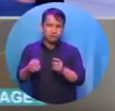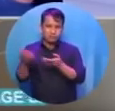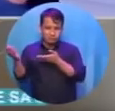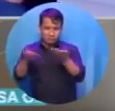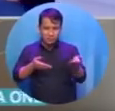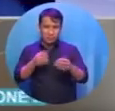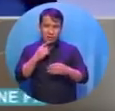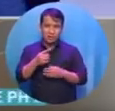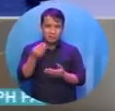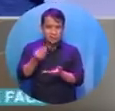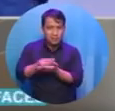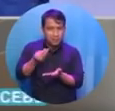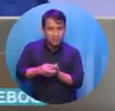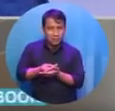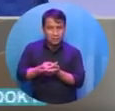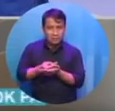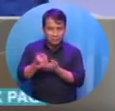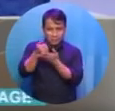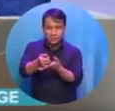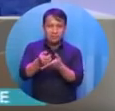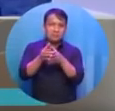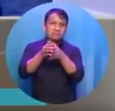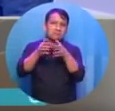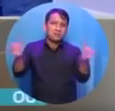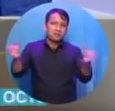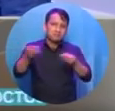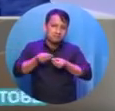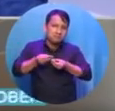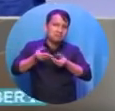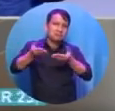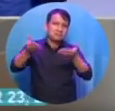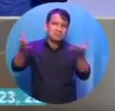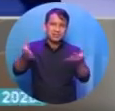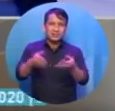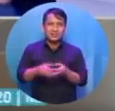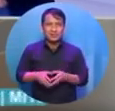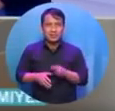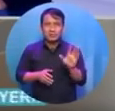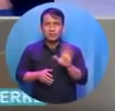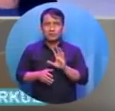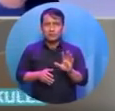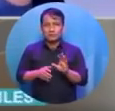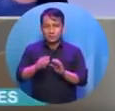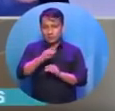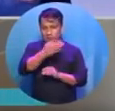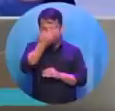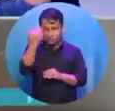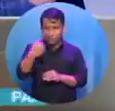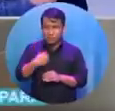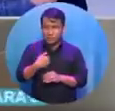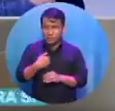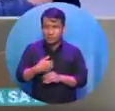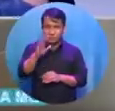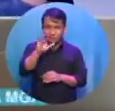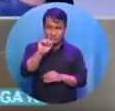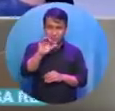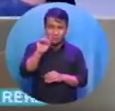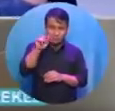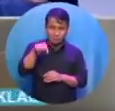ng pinansyal na tulong, sobra-sobra namang mamahagi si Idol. At wag na wag ninyo kakalimutan,